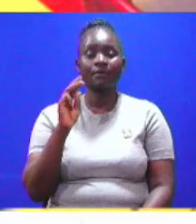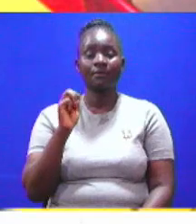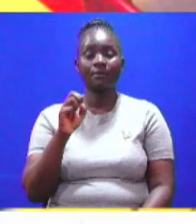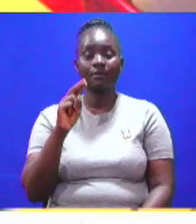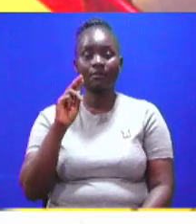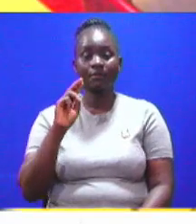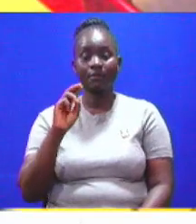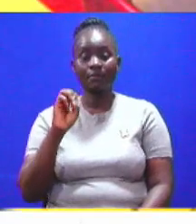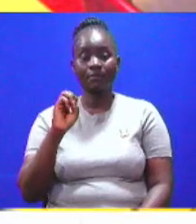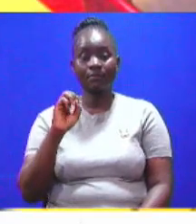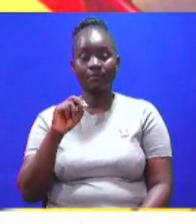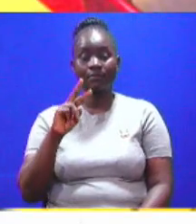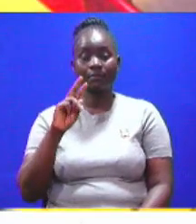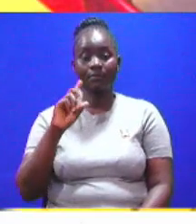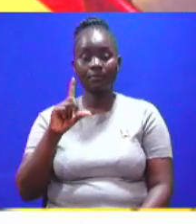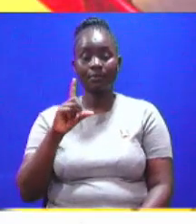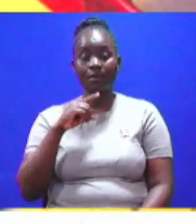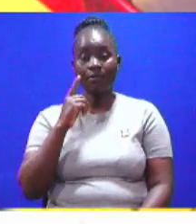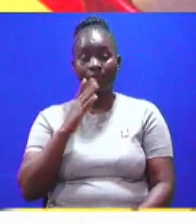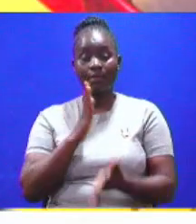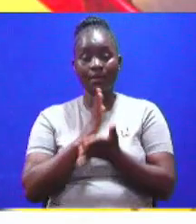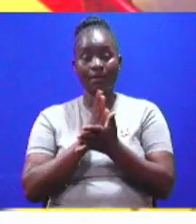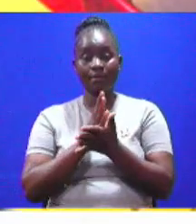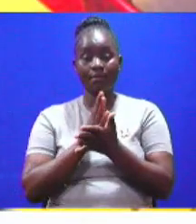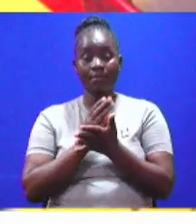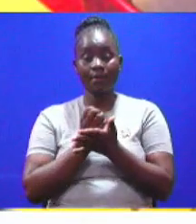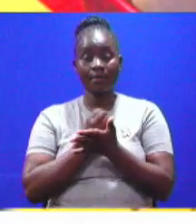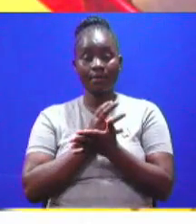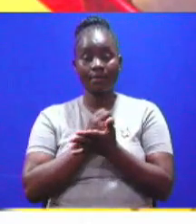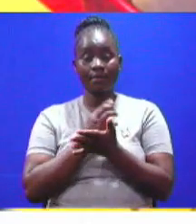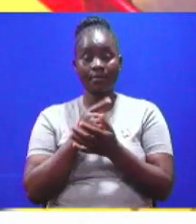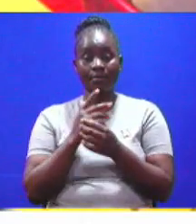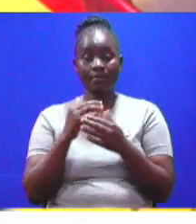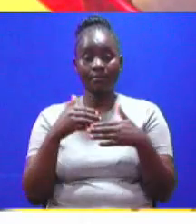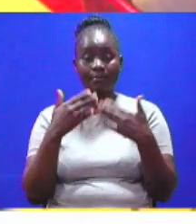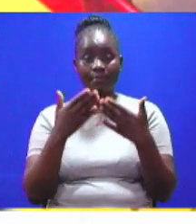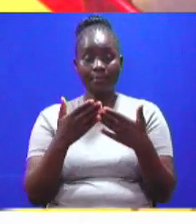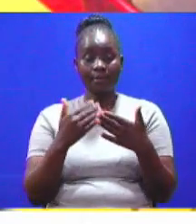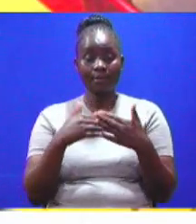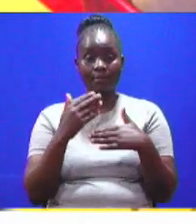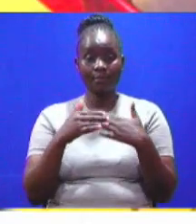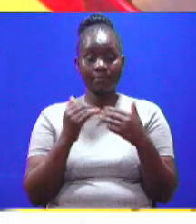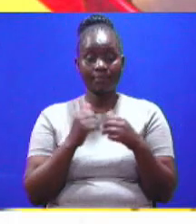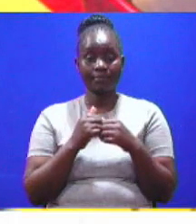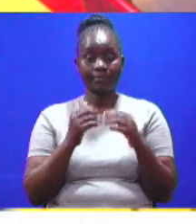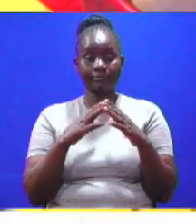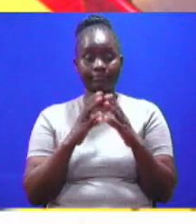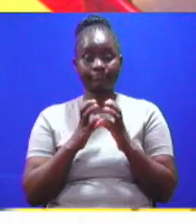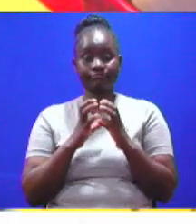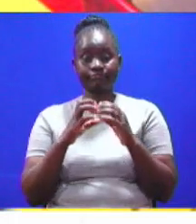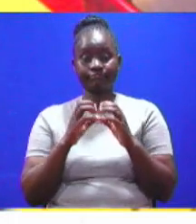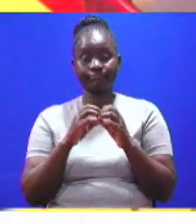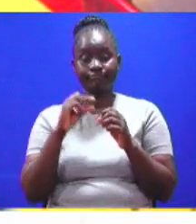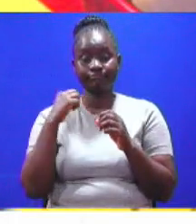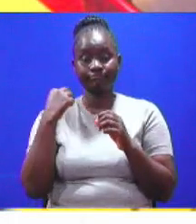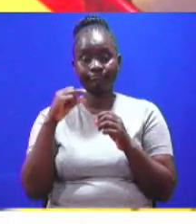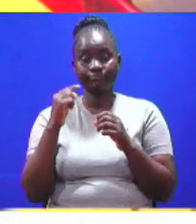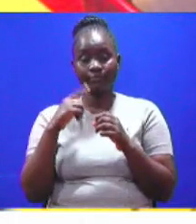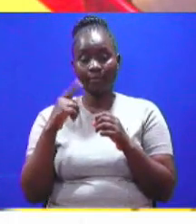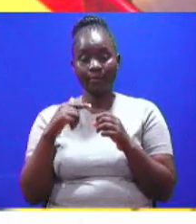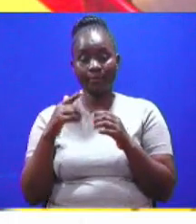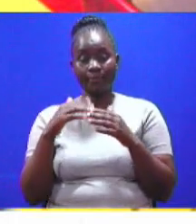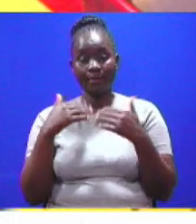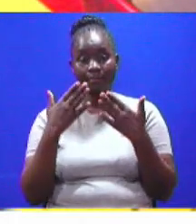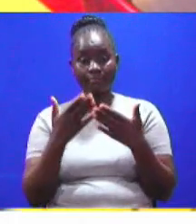ya abamogose egati ya ukwemurunganiyo kwa nyale kobaba kube kwa bosio amone kiombekeli kia basa ya Gen Z nigatara nyara